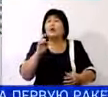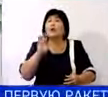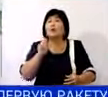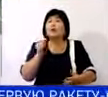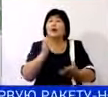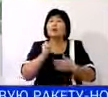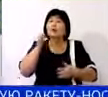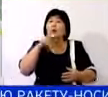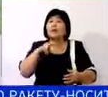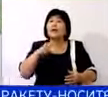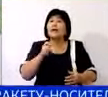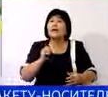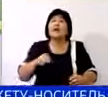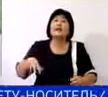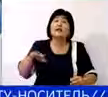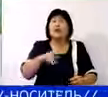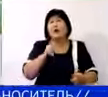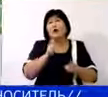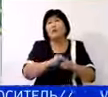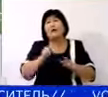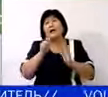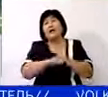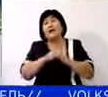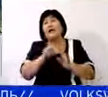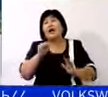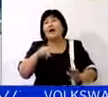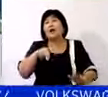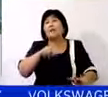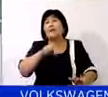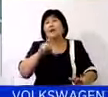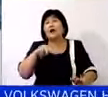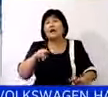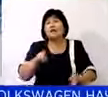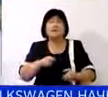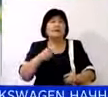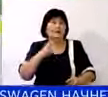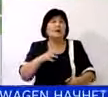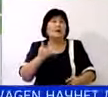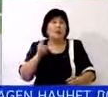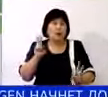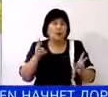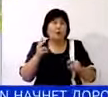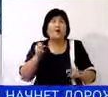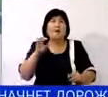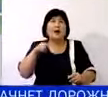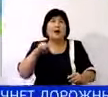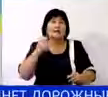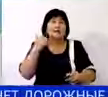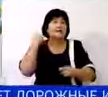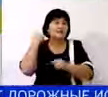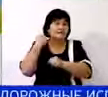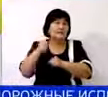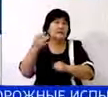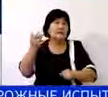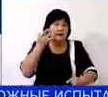опыт выступлений в Лиге Европы. По словам экспертов, «Апоэл» не такая уж и неприступная крепость. Клуб «Астана» не раз обыгрывал эту